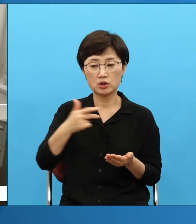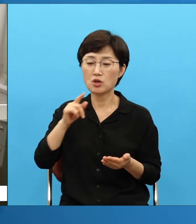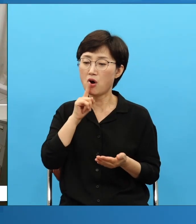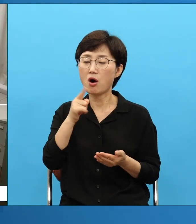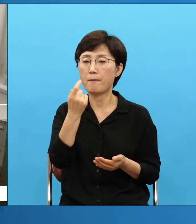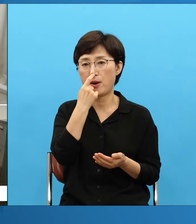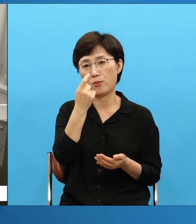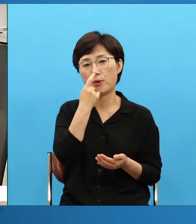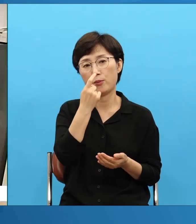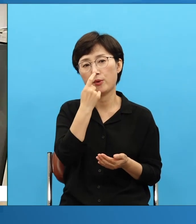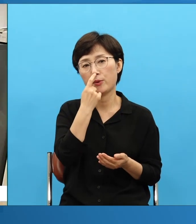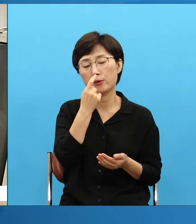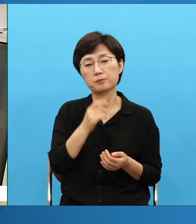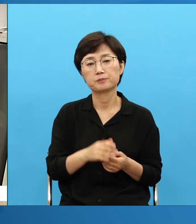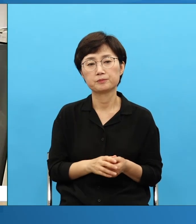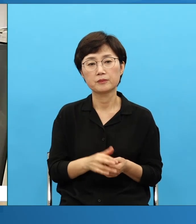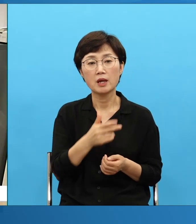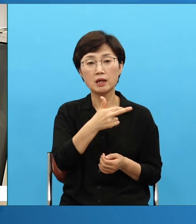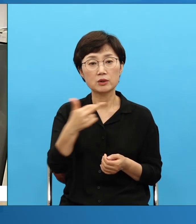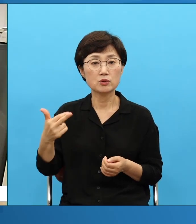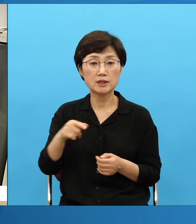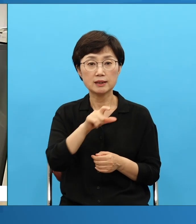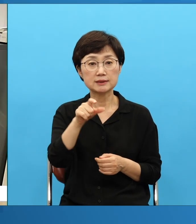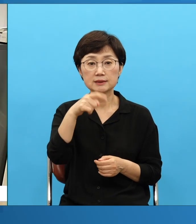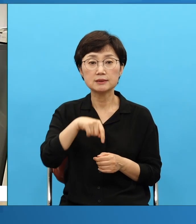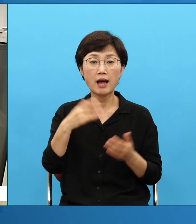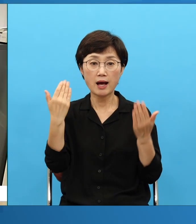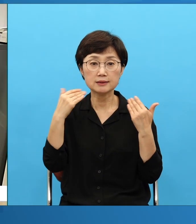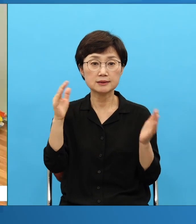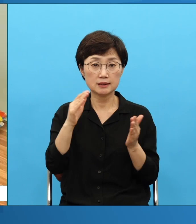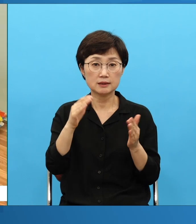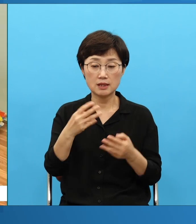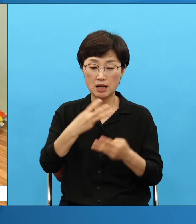배워. 인도네시아 신학생들이